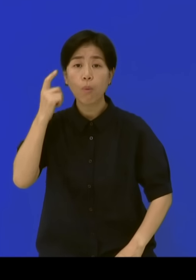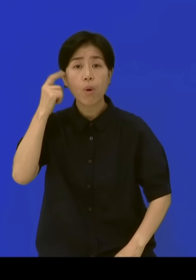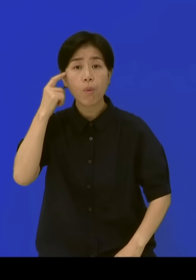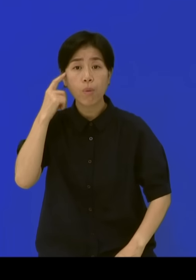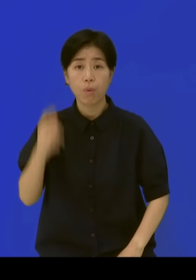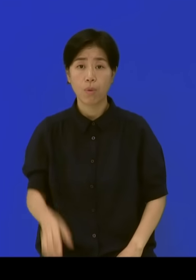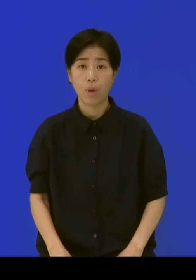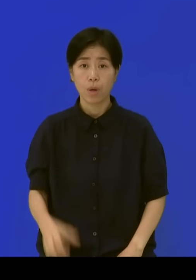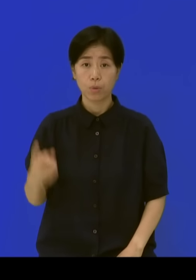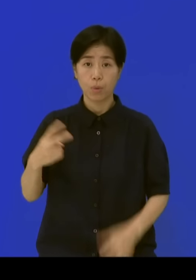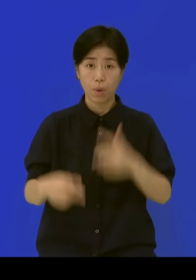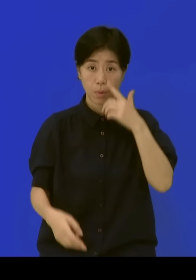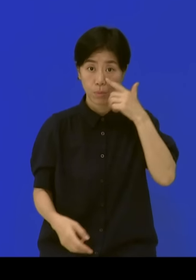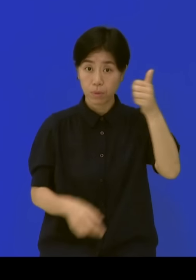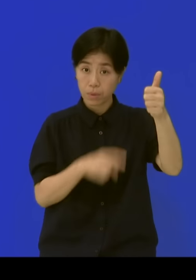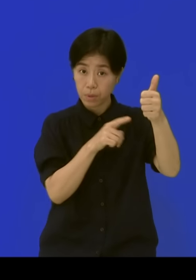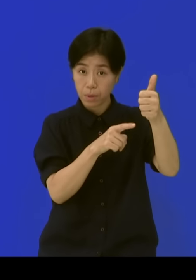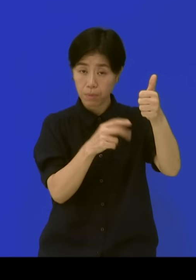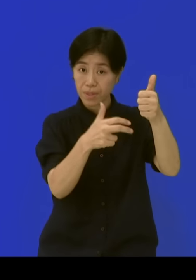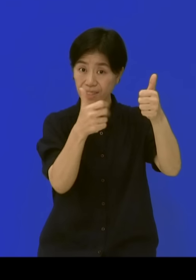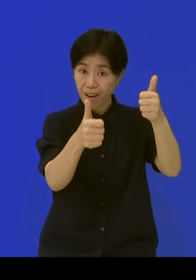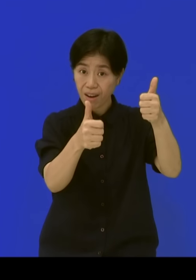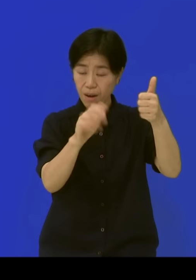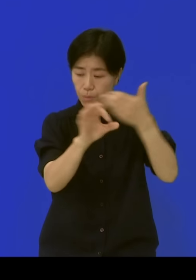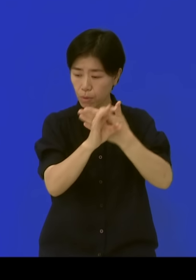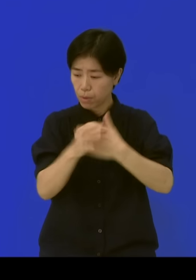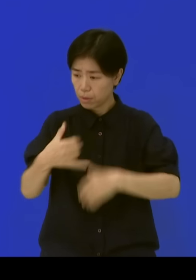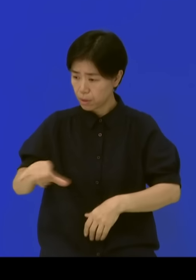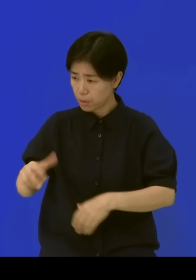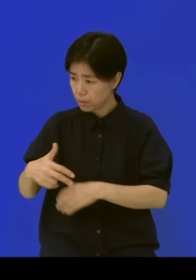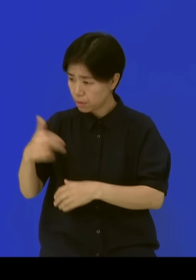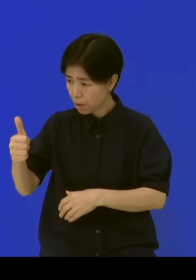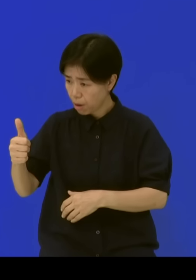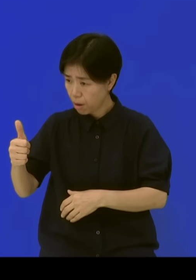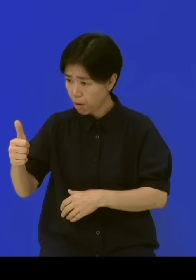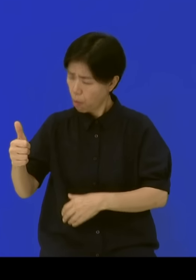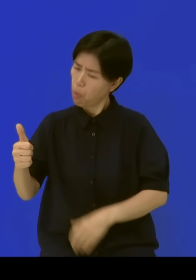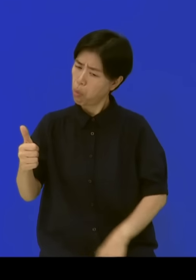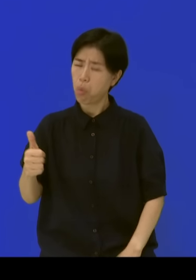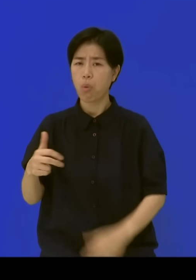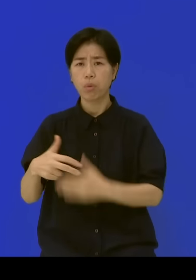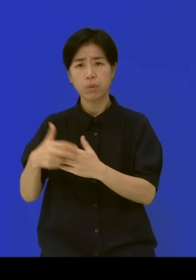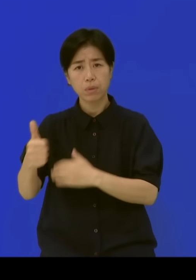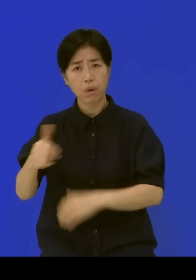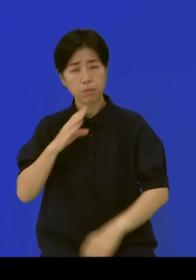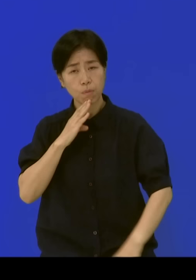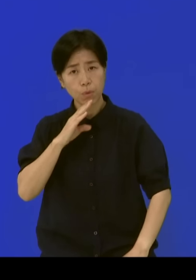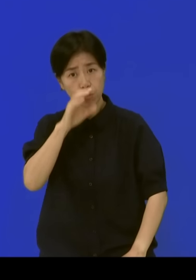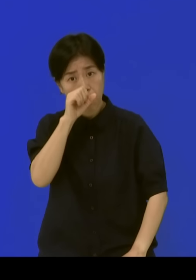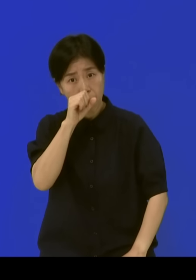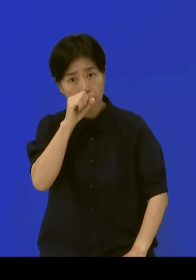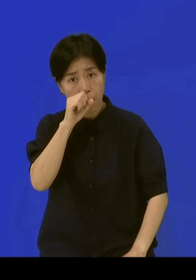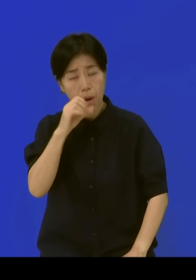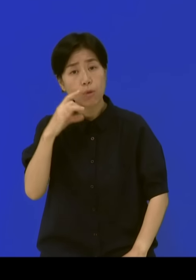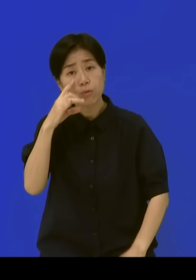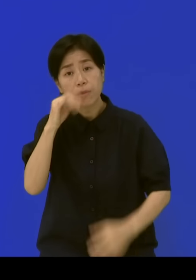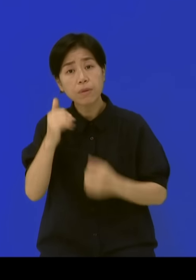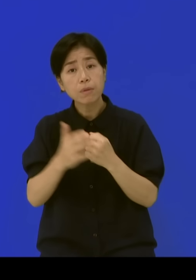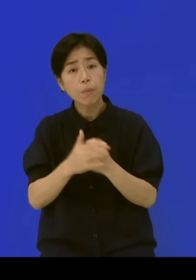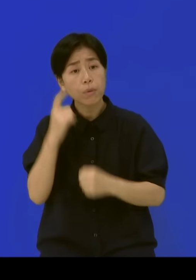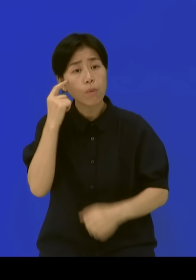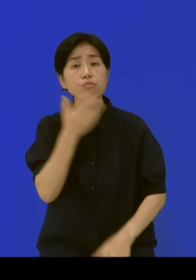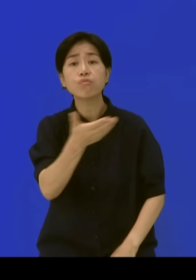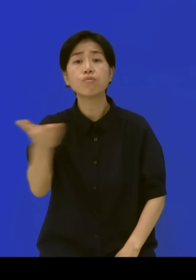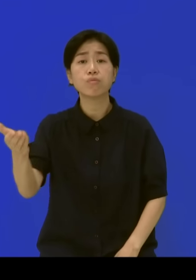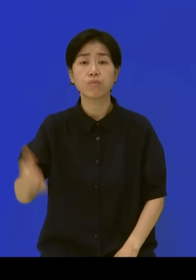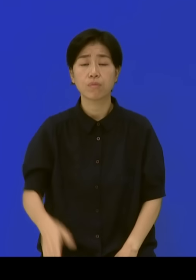의사들은 자녀들이 다 의대를 가더라고요. 좋으니까 보내겠죠? 저는 이런 생각이 든 거예요. 그래서 제가 질문을 드렸어요. 왜 의사 선생님, 왜 다들 이렇게 의대를 지망할까요? 제가